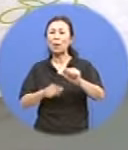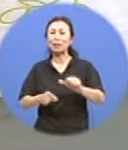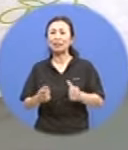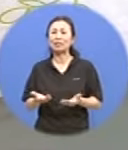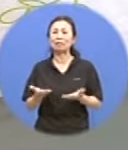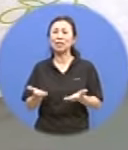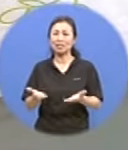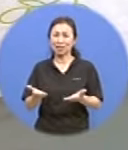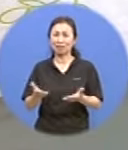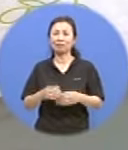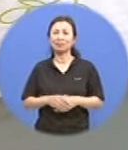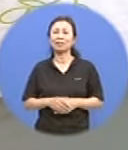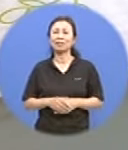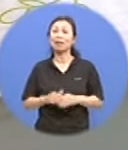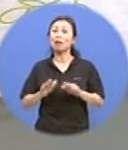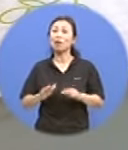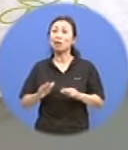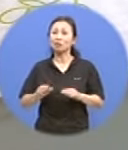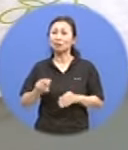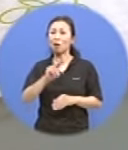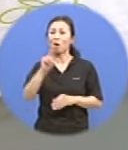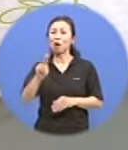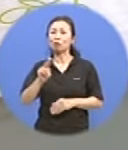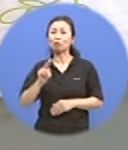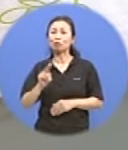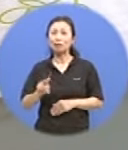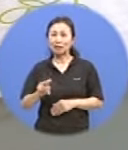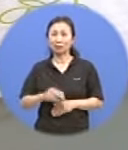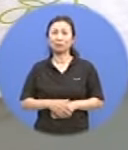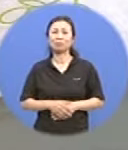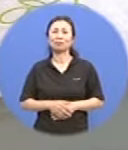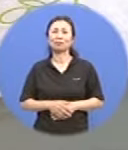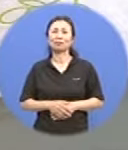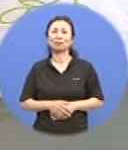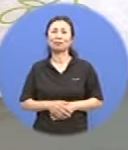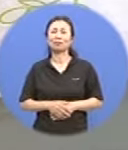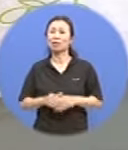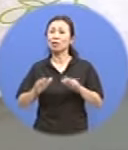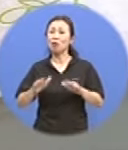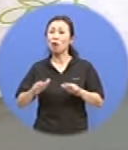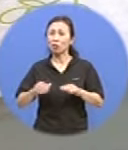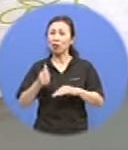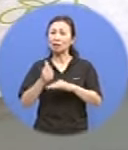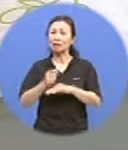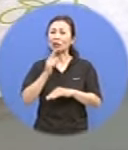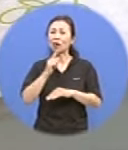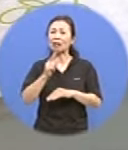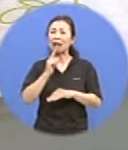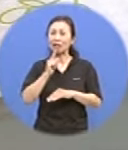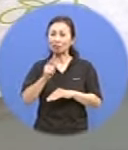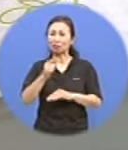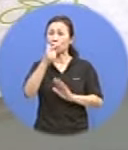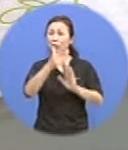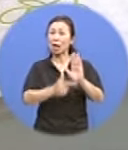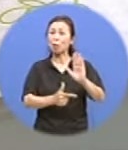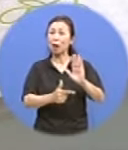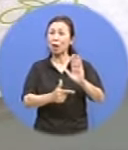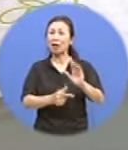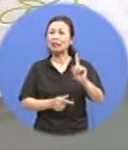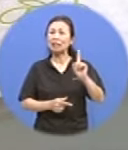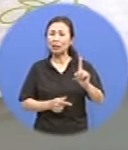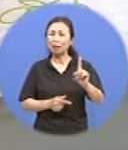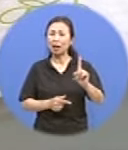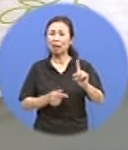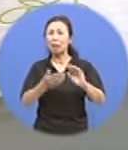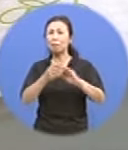。では今週のプレゼントクイズです。今日の知事と語るでお送りしたテーマは1番